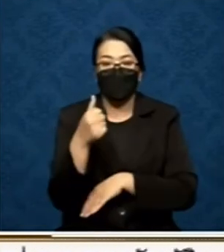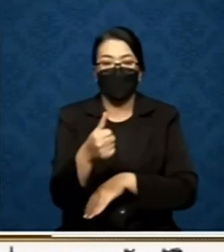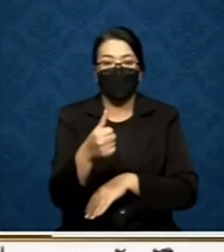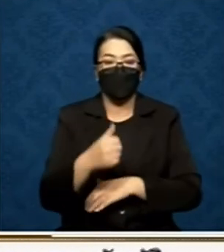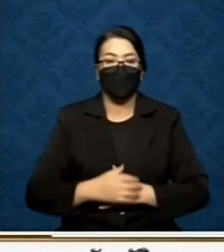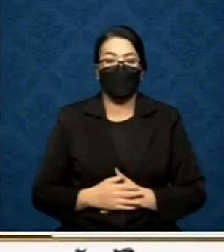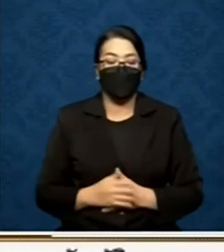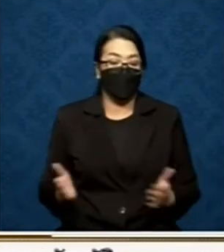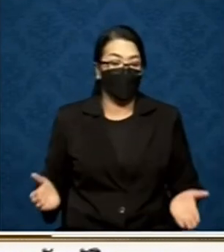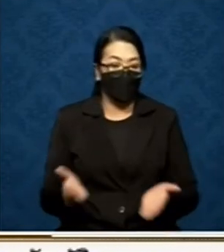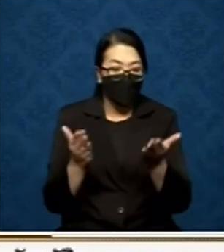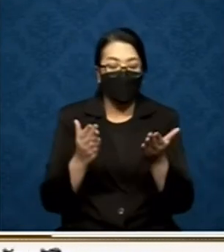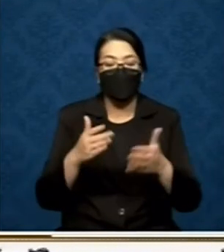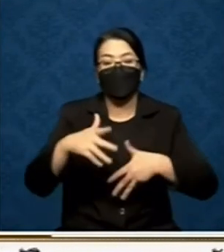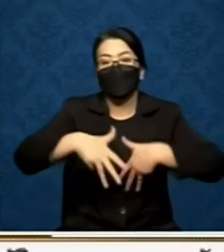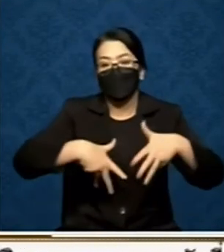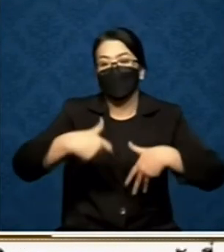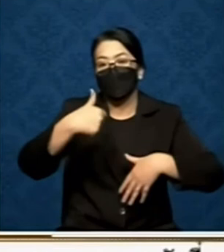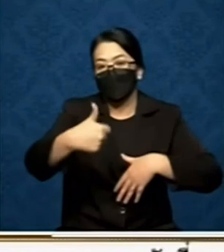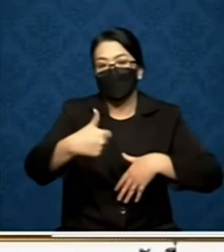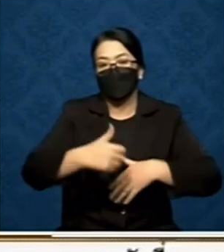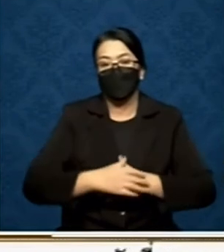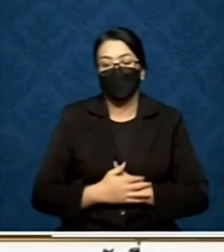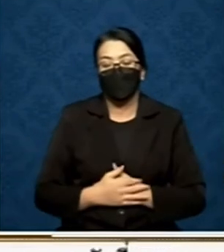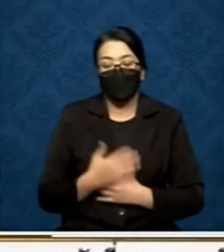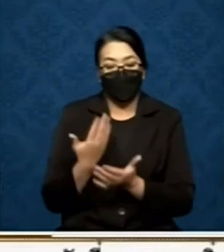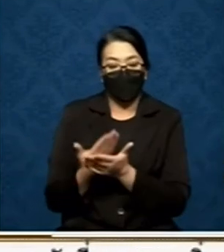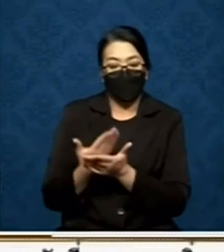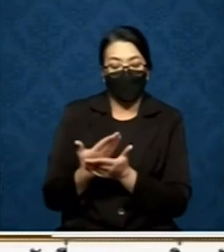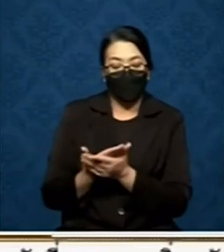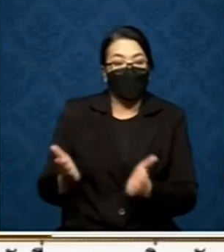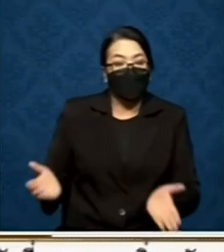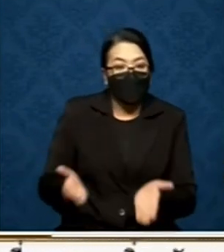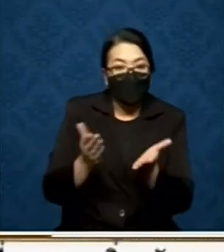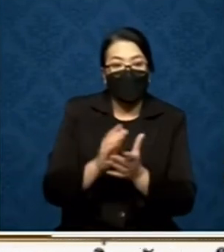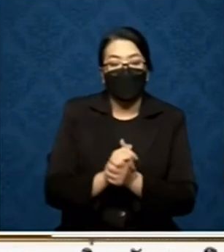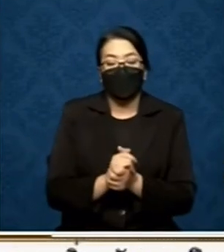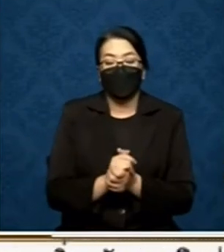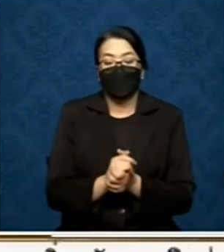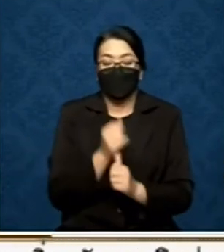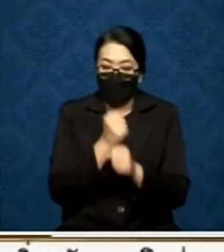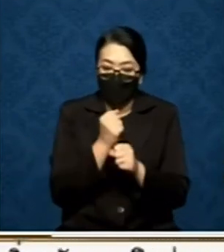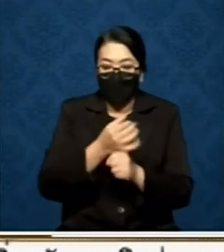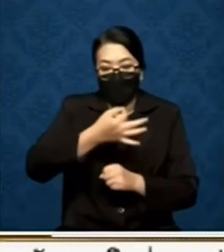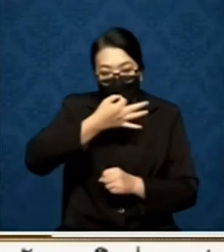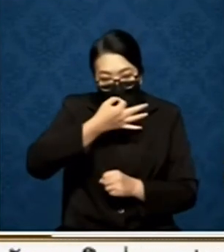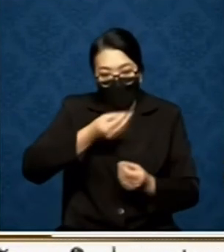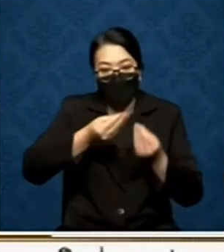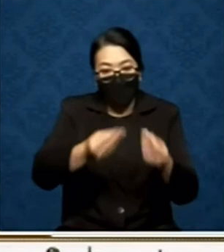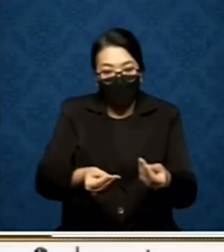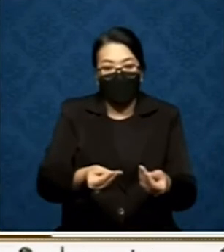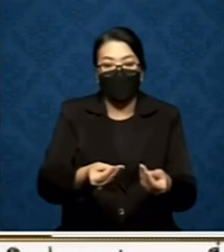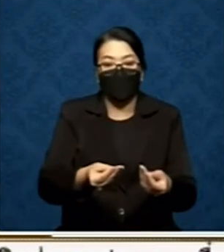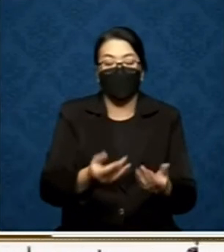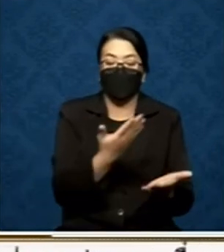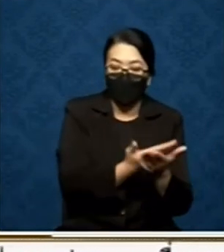ไปSamsungให้กับส้อมที่ให้หมดมีการให้เงินนะครับการให้งานมันต้องควบคู่กับ